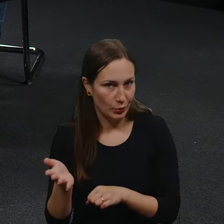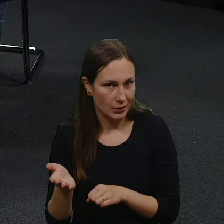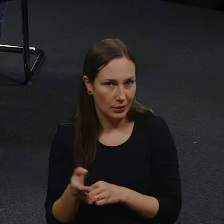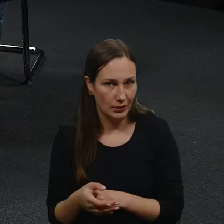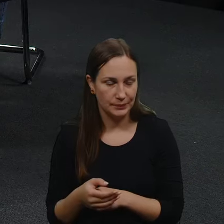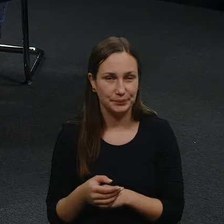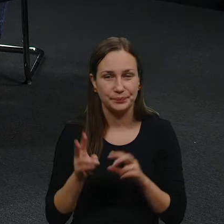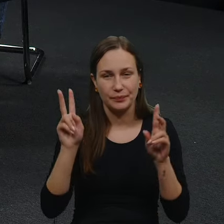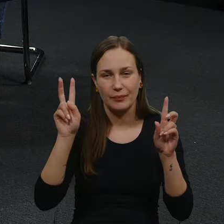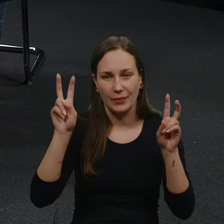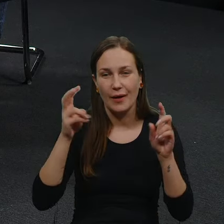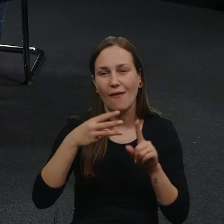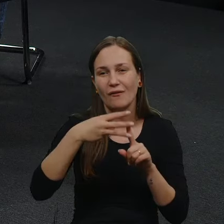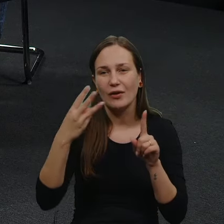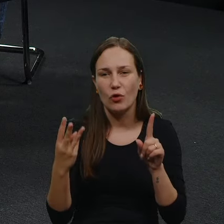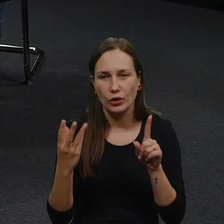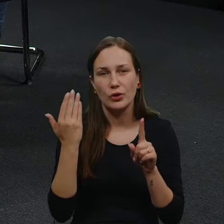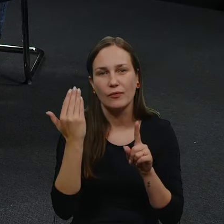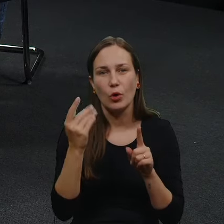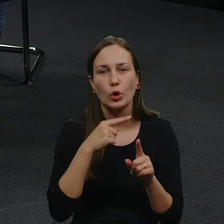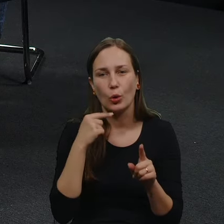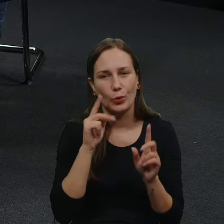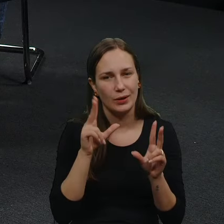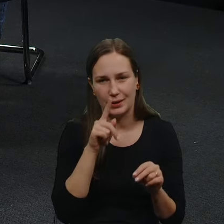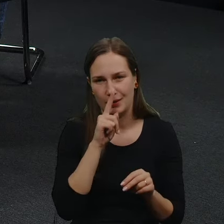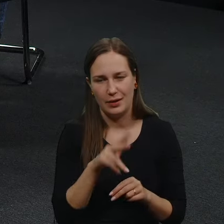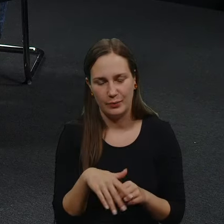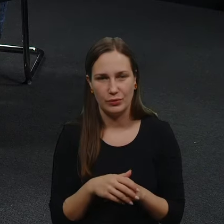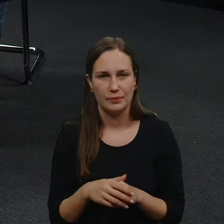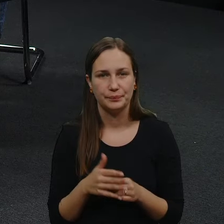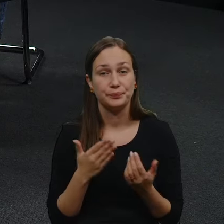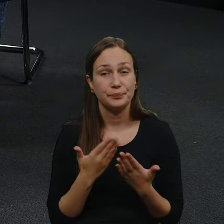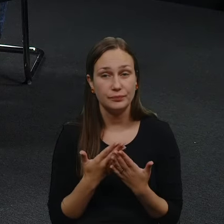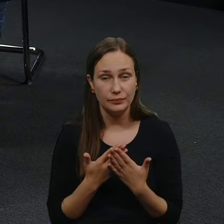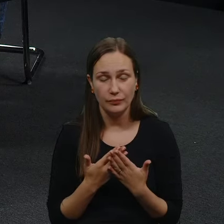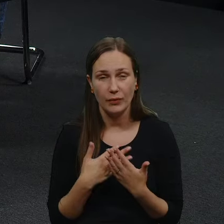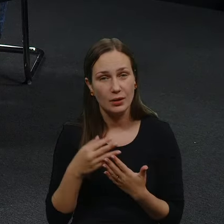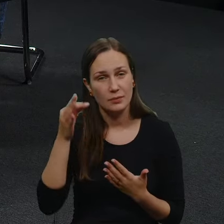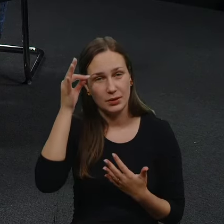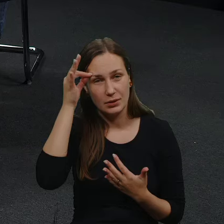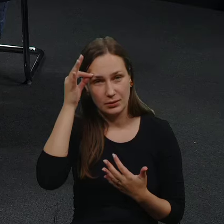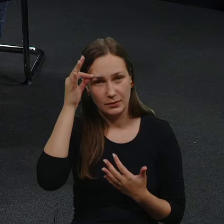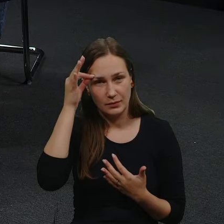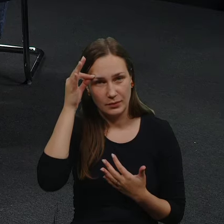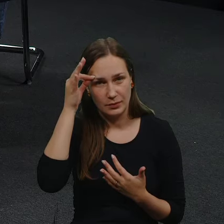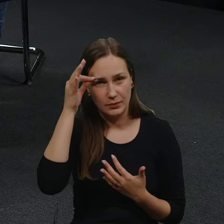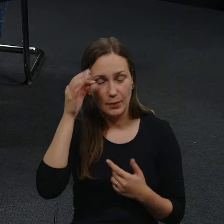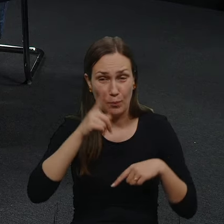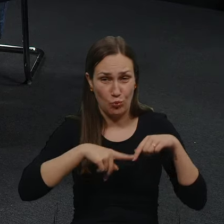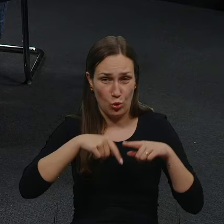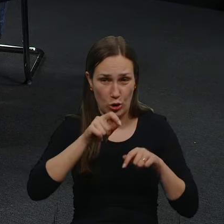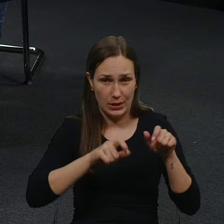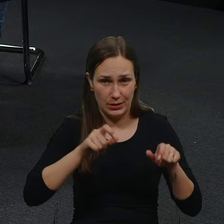kai vaivorykštinės, reiškia, daugumos nebus. Nes aš puikiai ir prisimenu, ir kai kurie dar